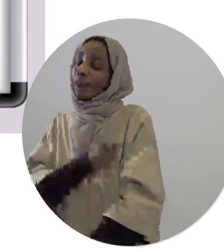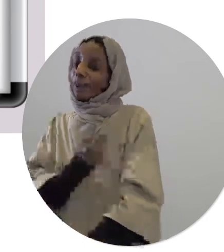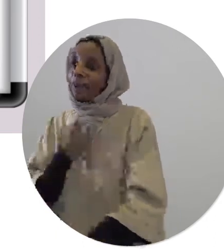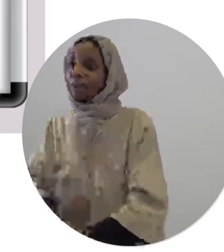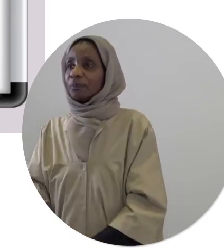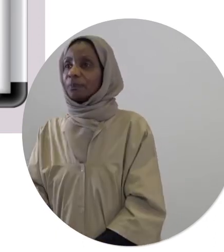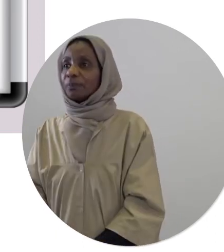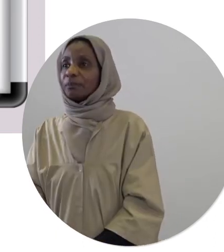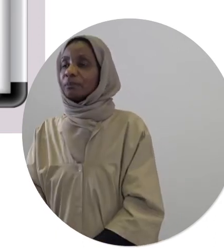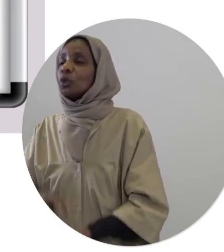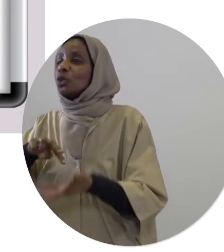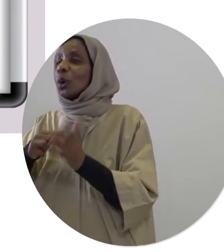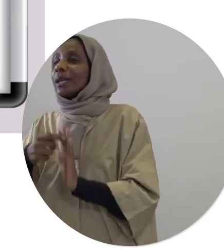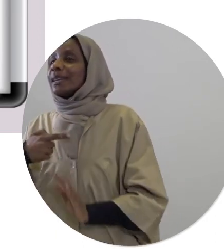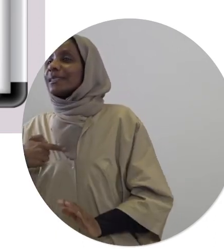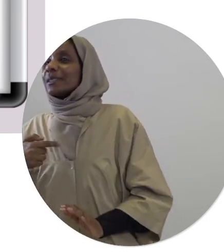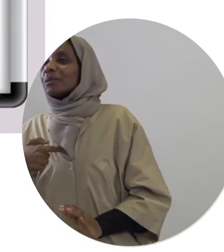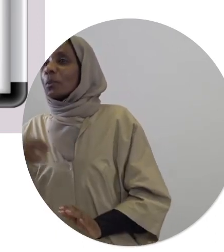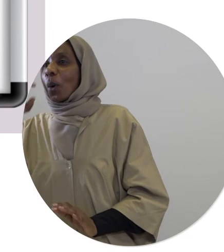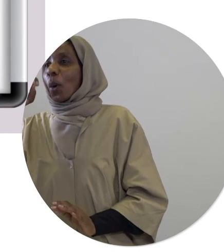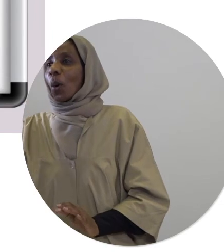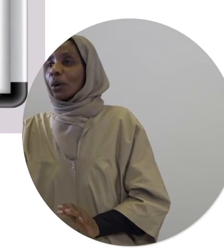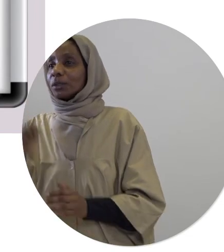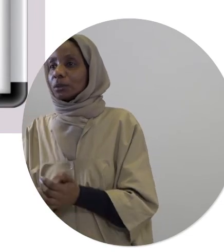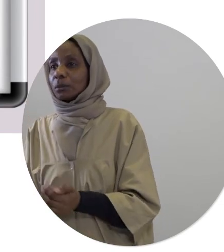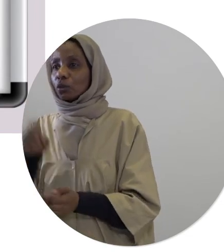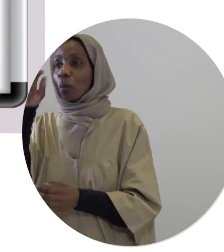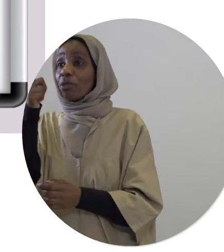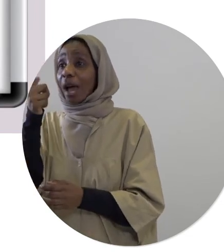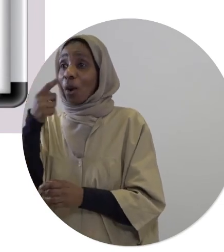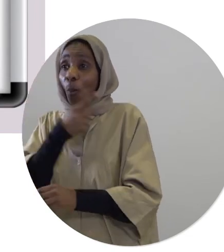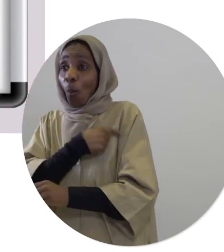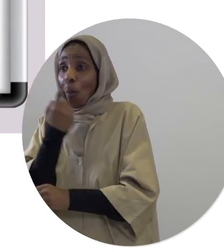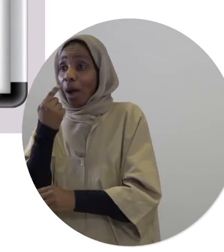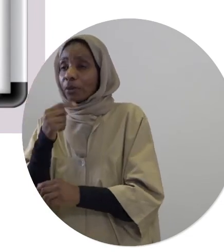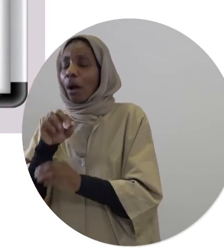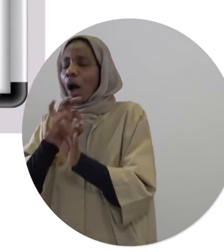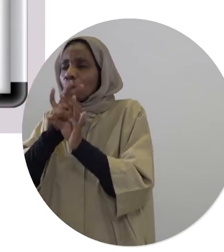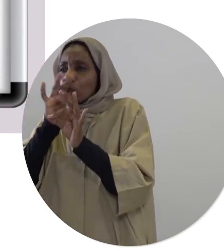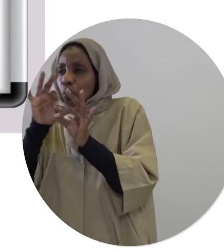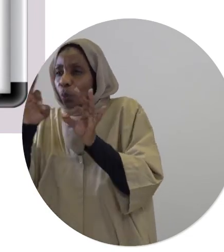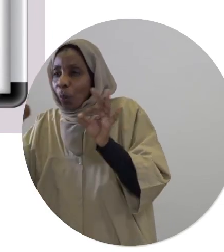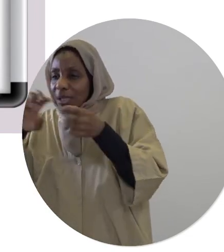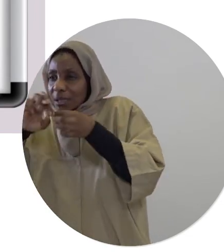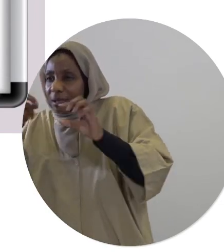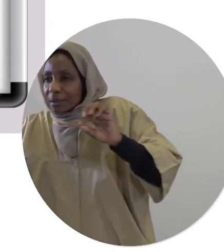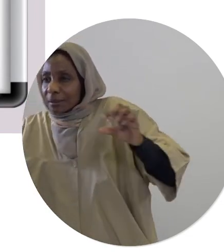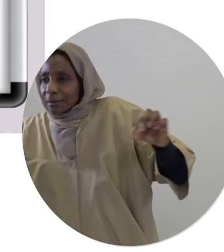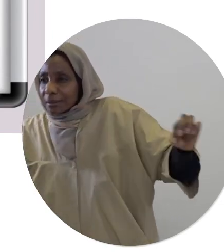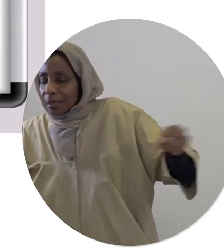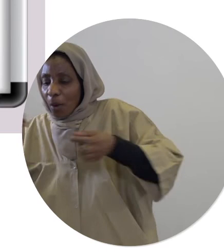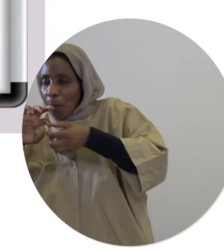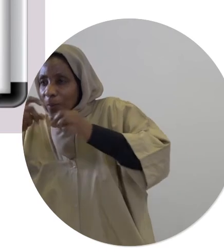نأخذ أمثلة. في المثال الأول نأخذ أطول سلسلة كربونية متصلة. لدي